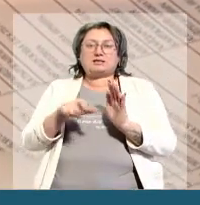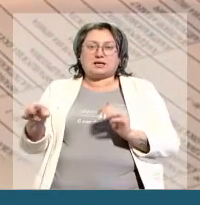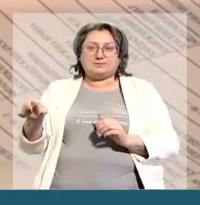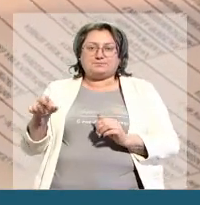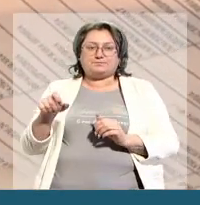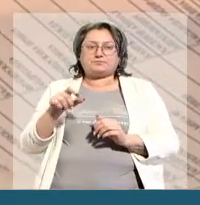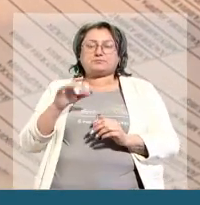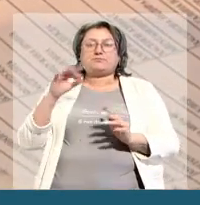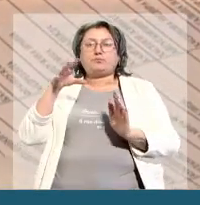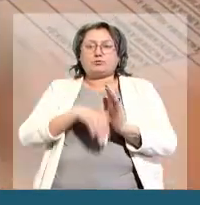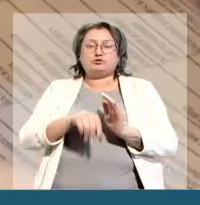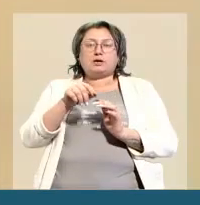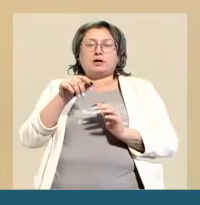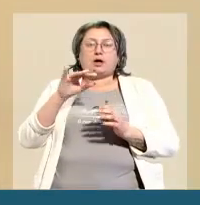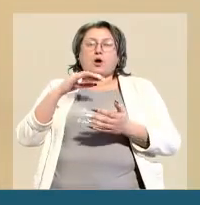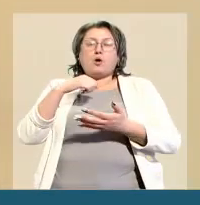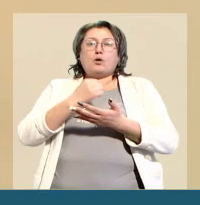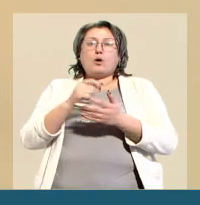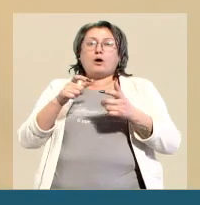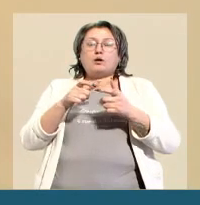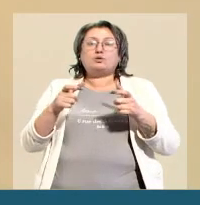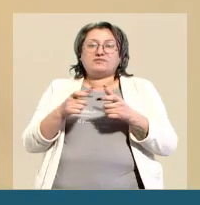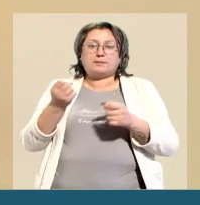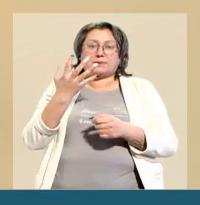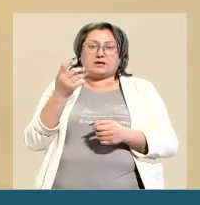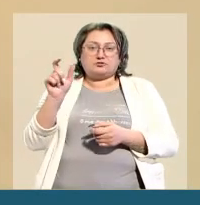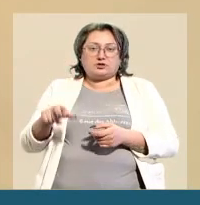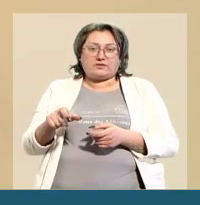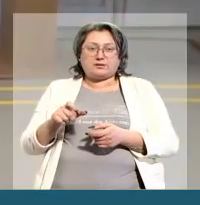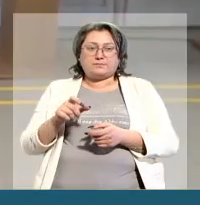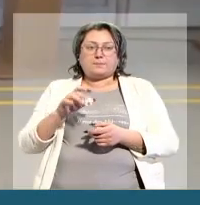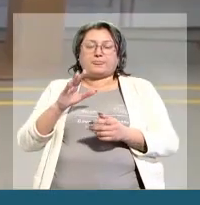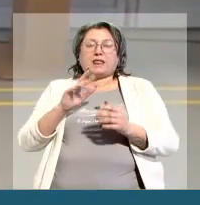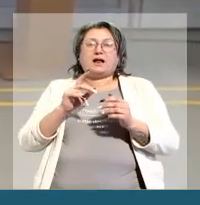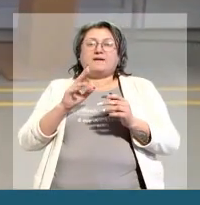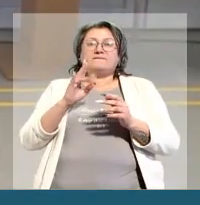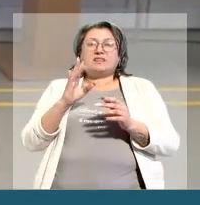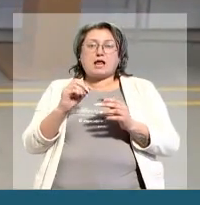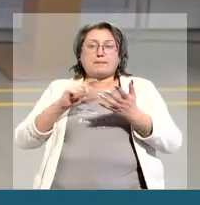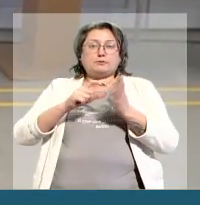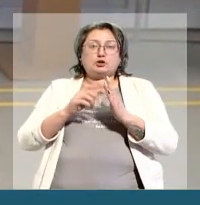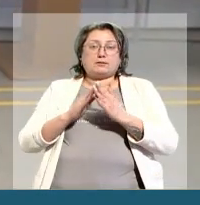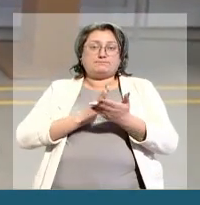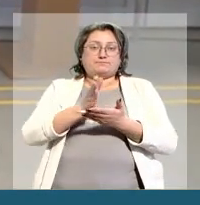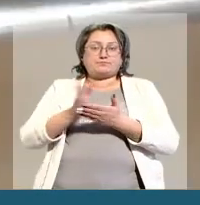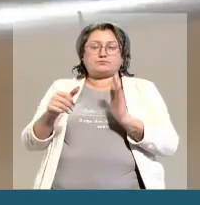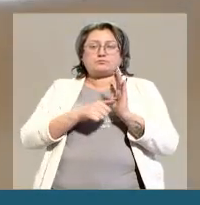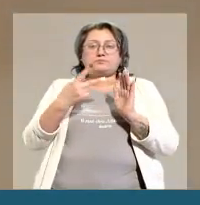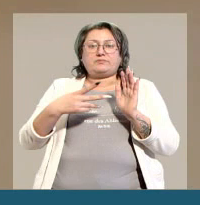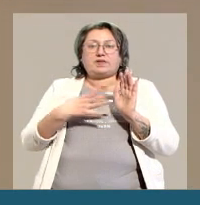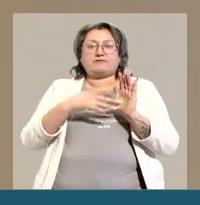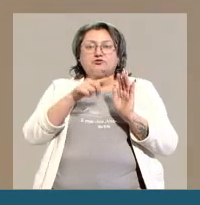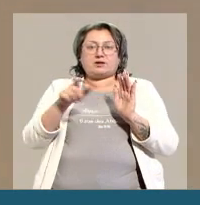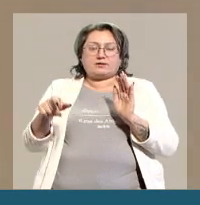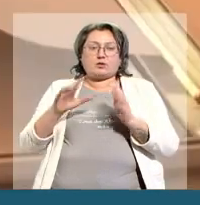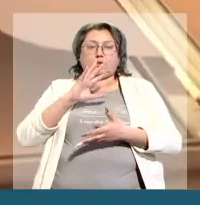бойынша 15, дауыс беруге арналған үй-жайлардан тыс 629 адам қатысты. Кандидаттардың жалпы саны 15 болды.